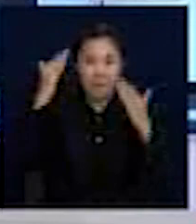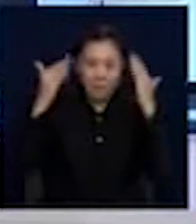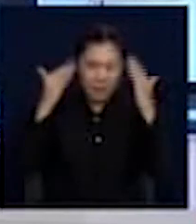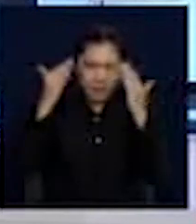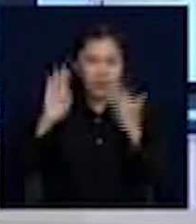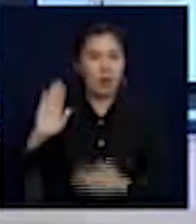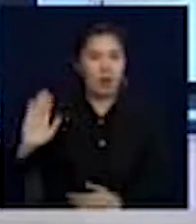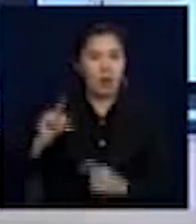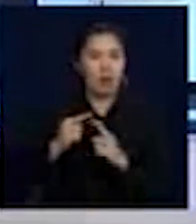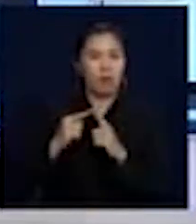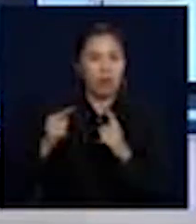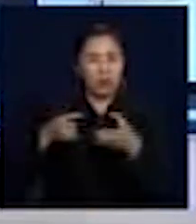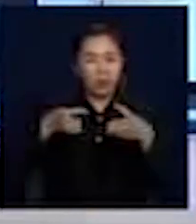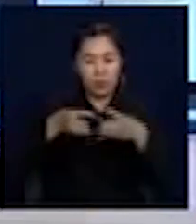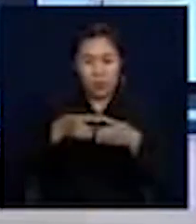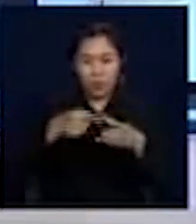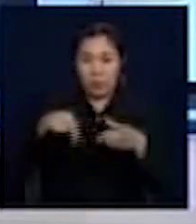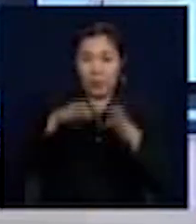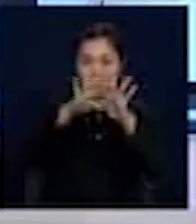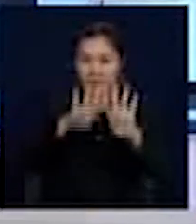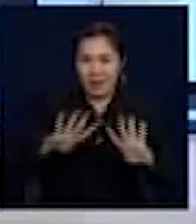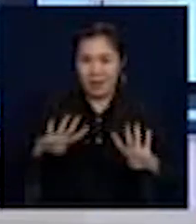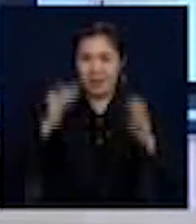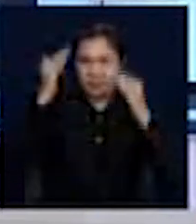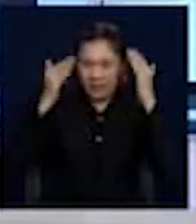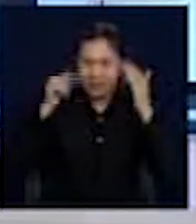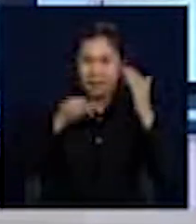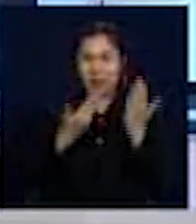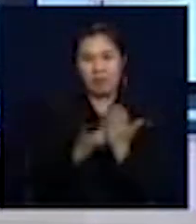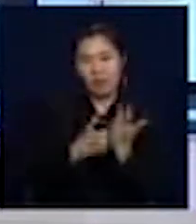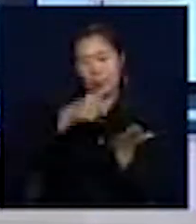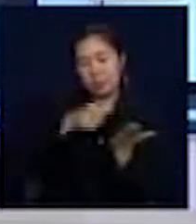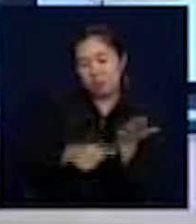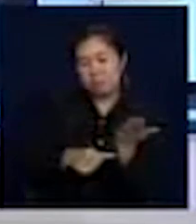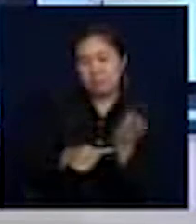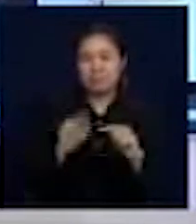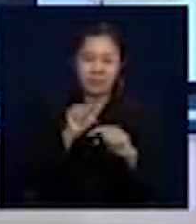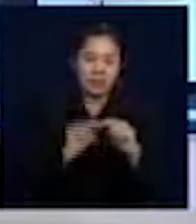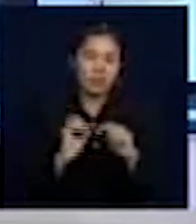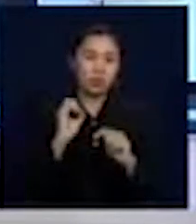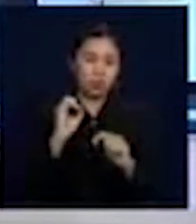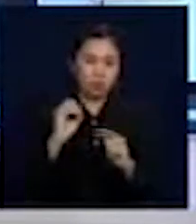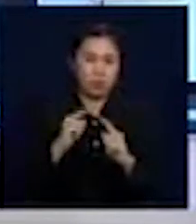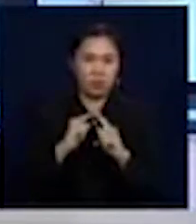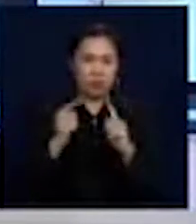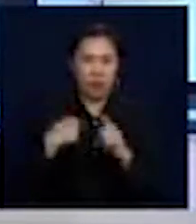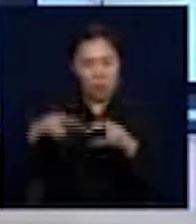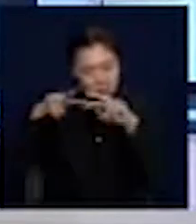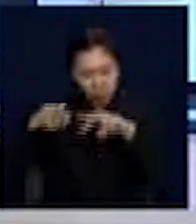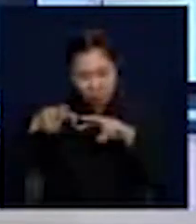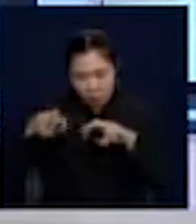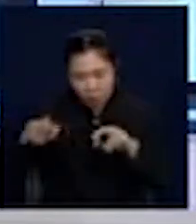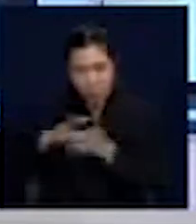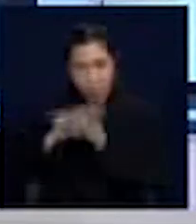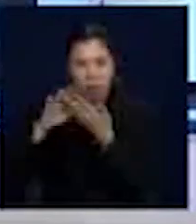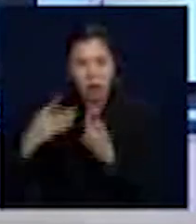จากมาเลเซียแปลว่าอยู่ในกลุ่มอาเซียนฟรีเทรดโซนด้วยกัน ภาษีคุณไม่ต้องเสียเลย 0% ฮะแต่พอตรวจสอบไปตรวจสอบมา